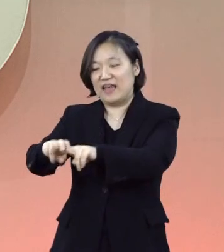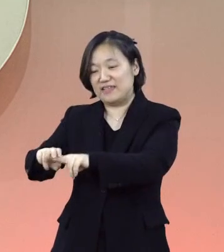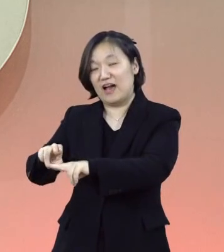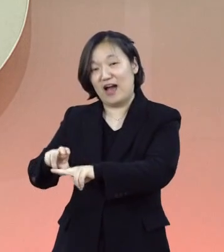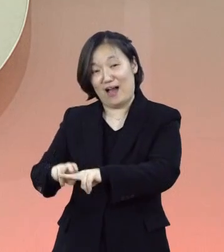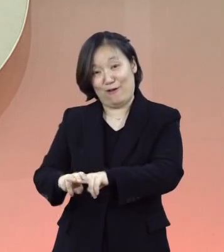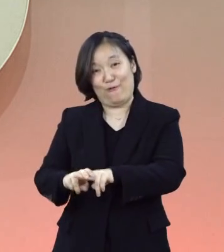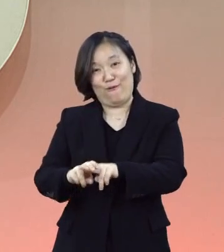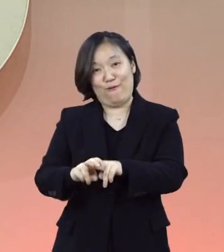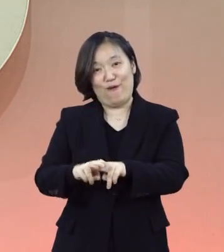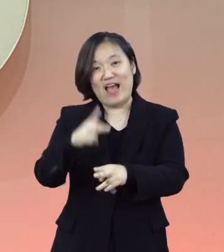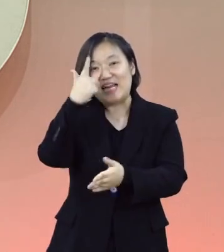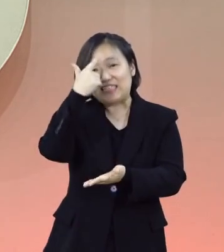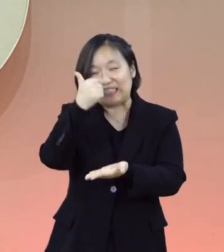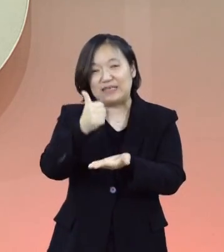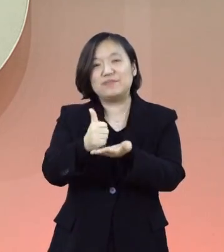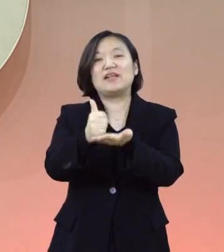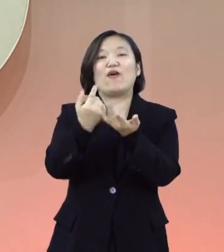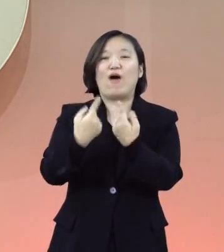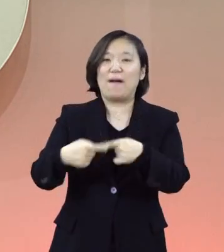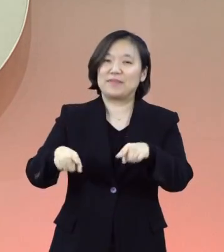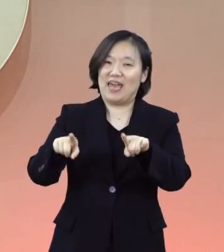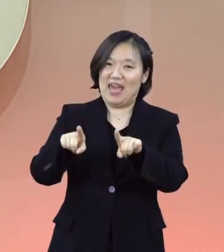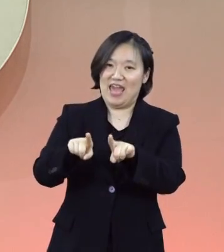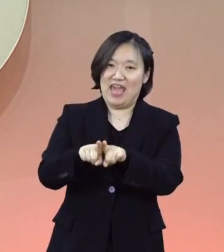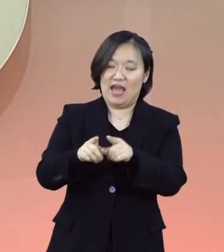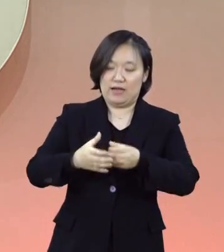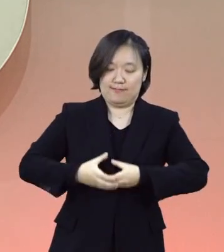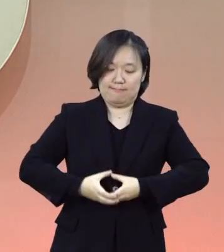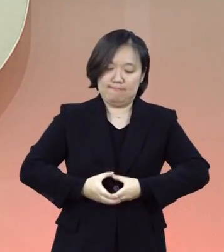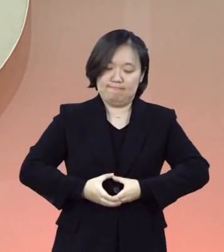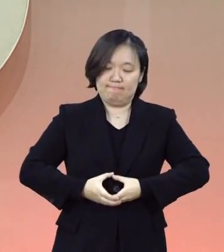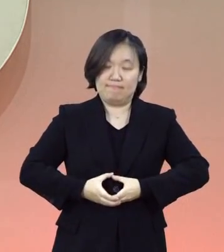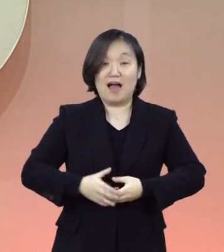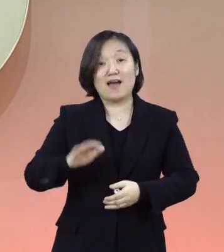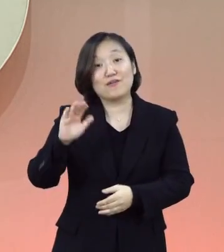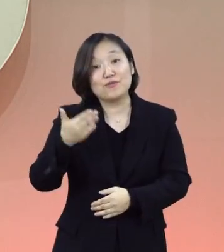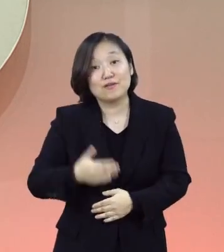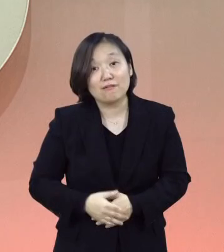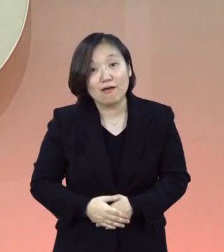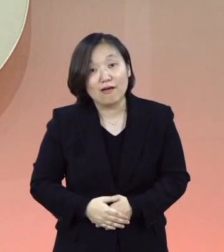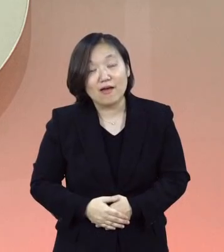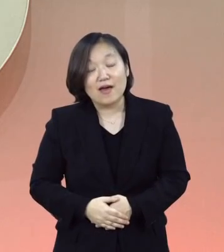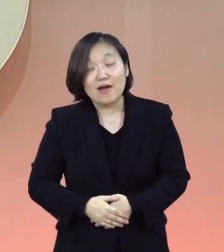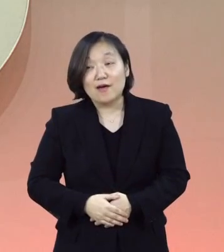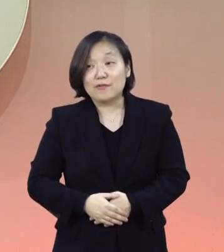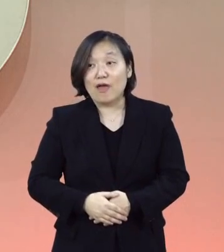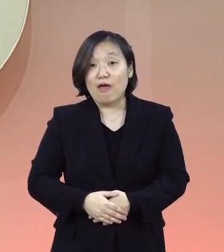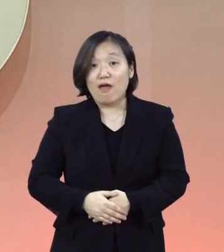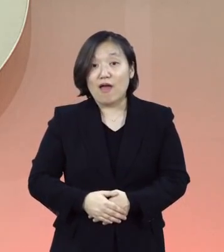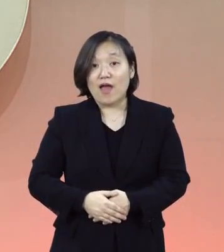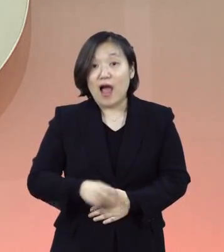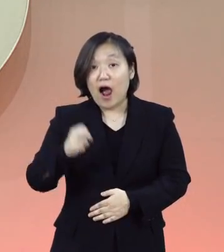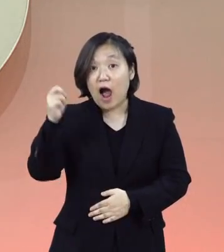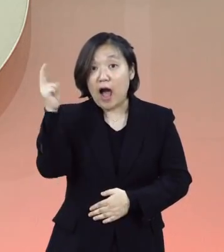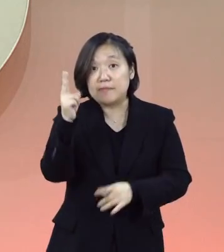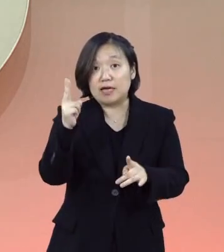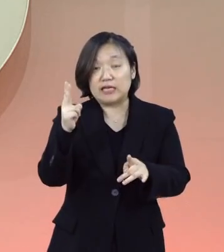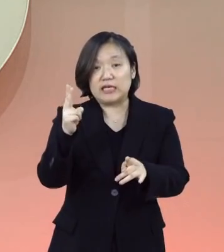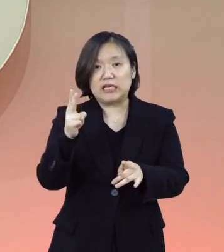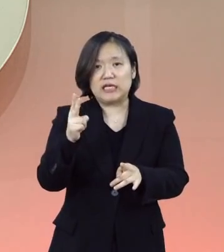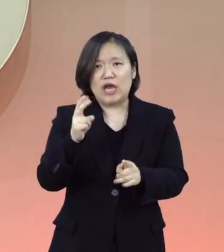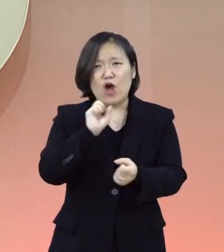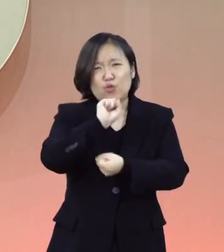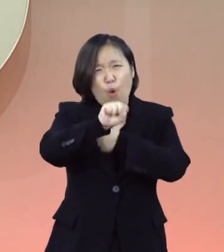함께 깊은 선정산매에 들어가셨다고 합니다. 그때 어디선가 살쾡이